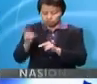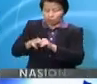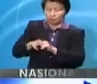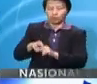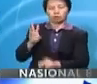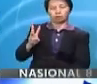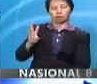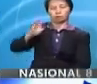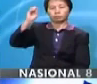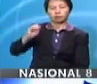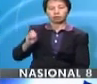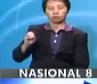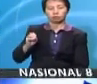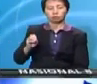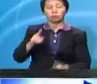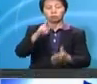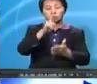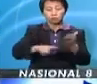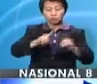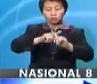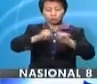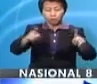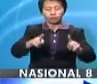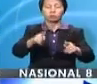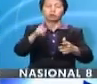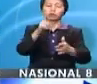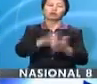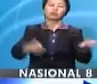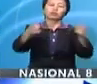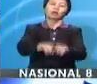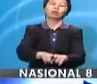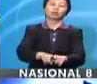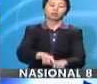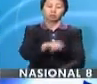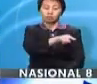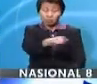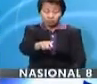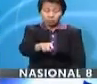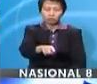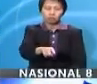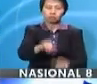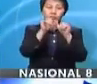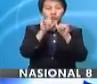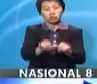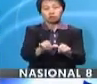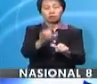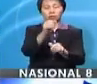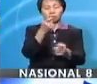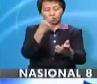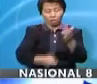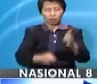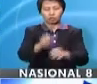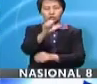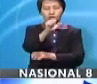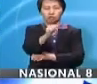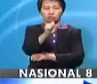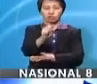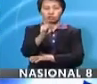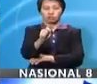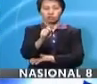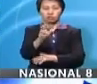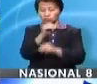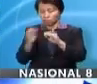6%. Apa yang berlaku, mereka telah mengekalkan harga dan